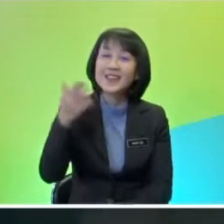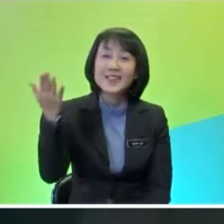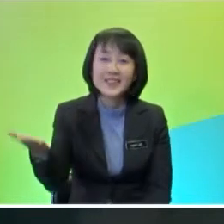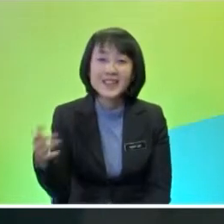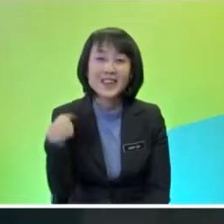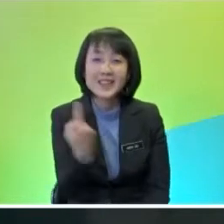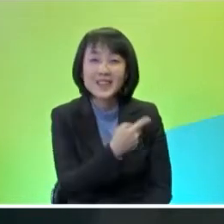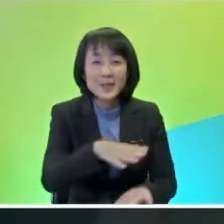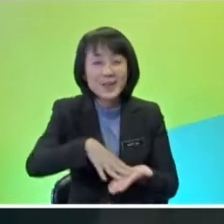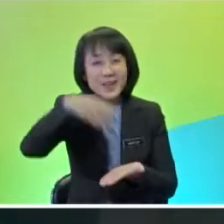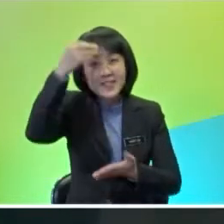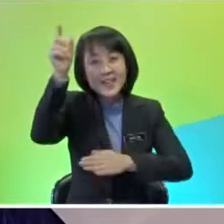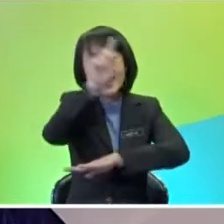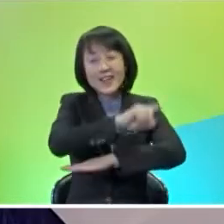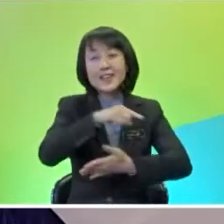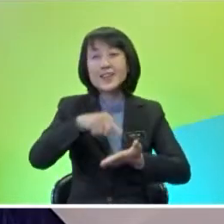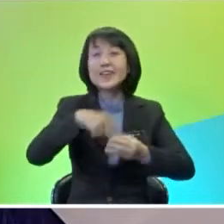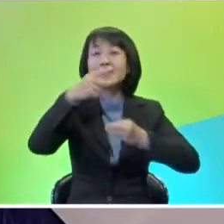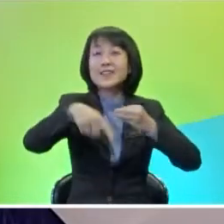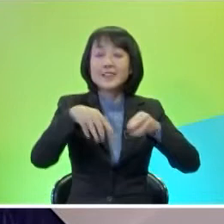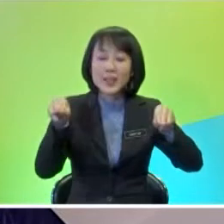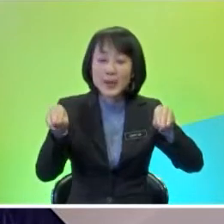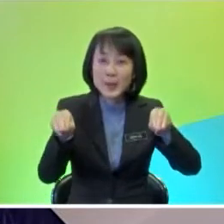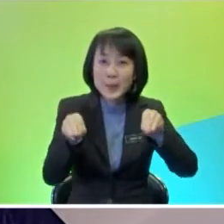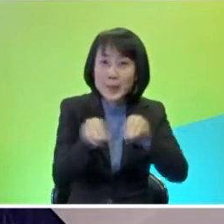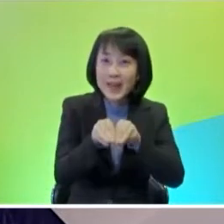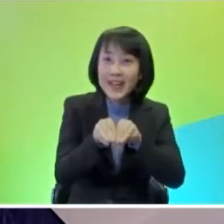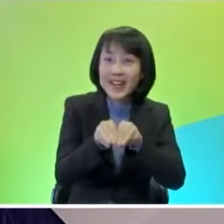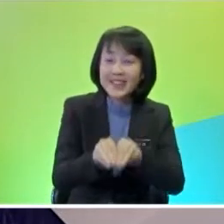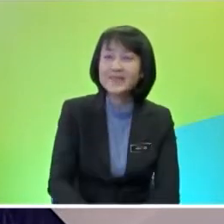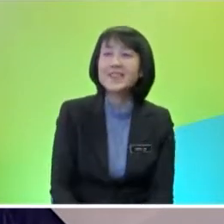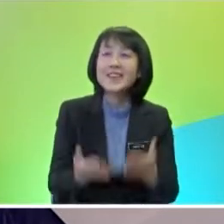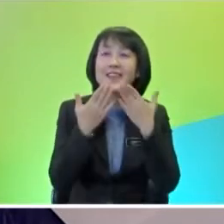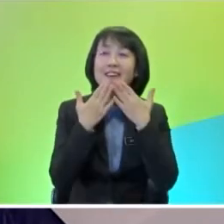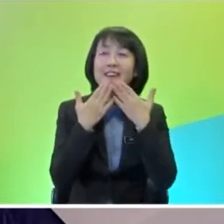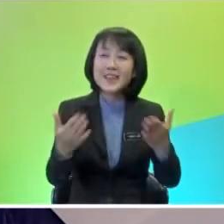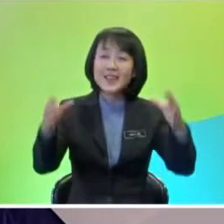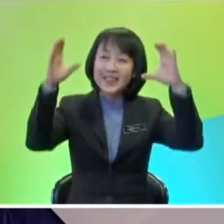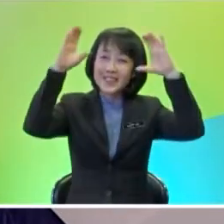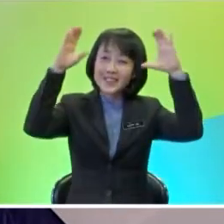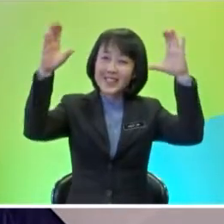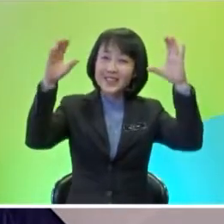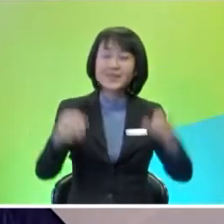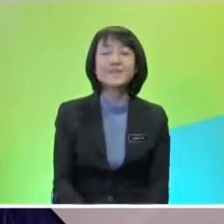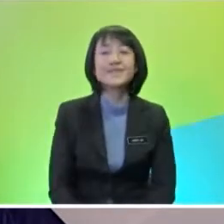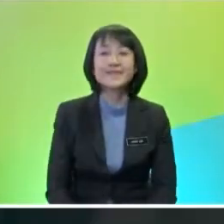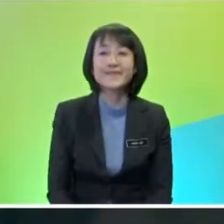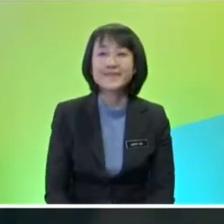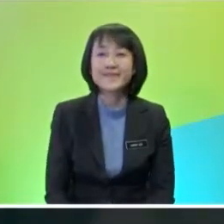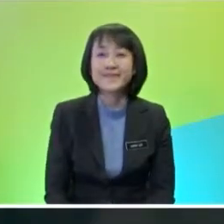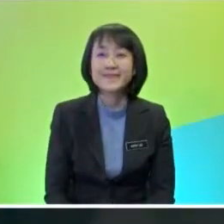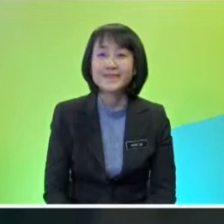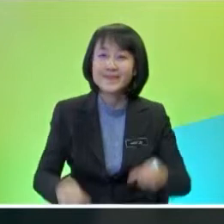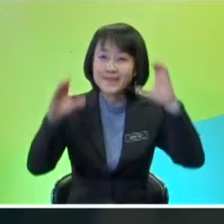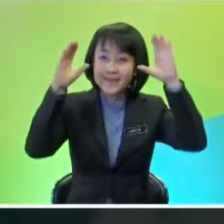kita belajar kali ini cek KU guys mengenaiku Terima kasih banyak Cikgu Tapi sebelum itu mungkin diberikan ee peta